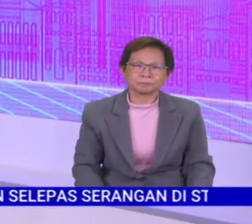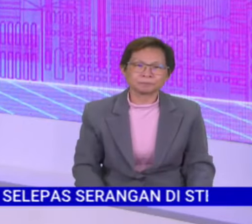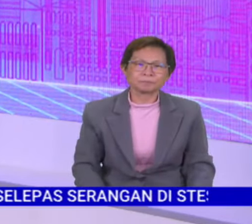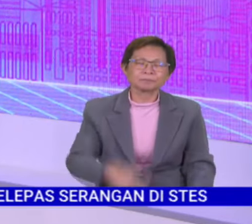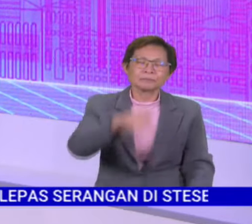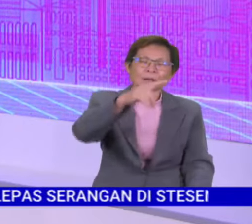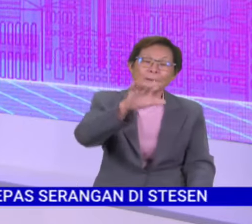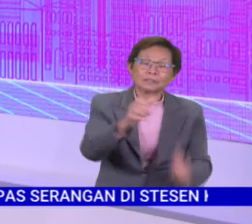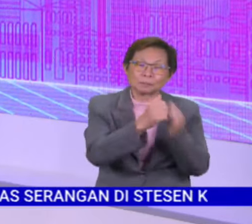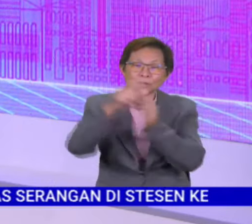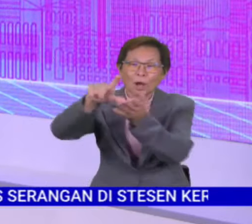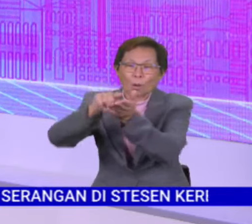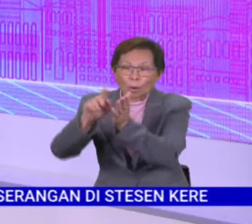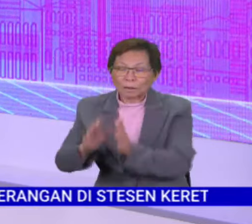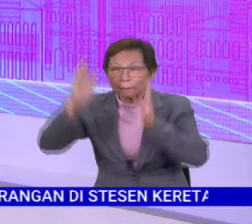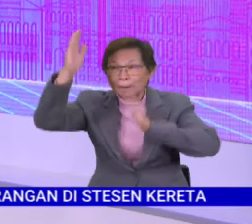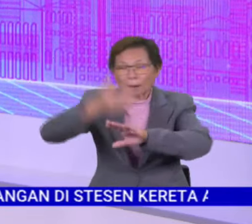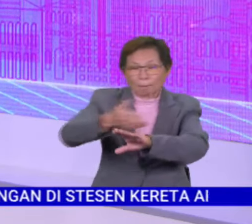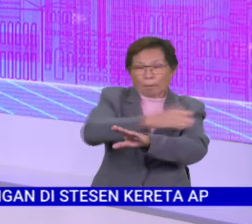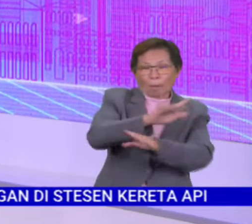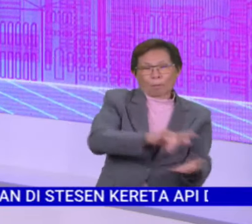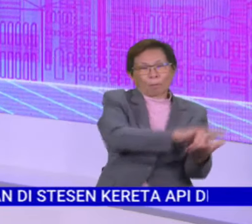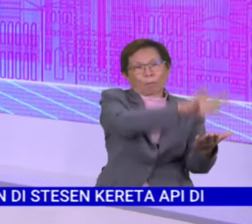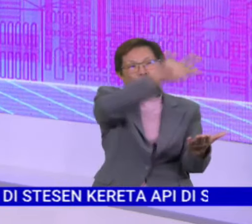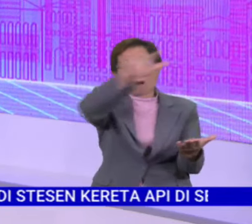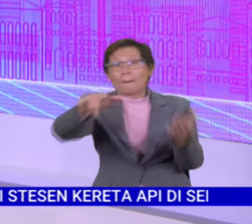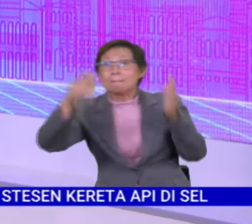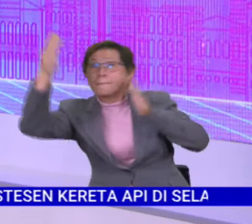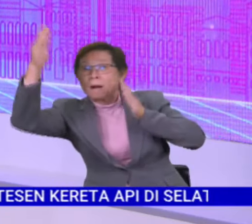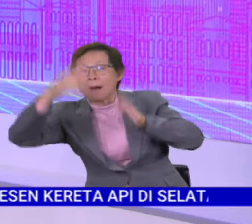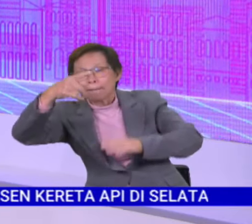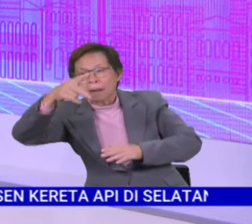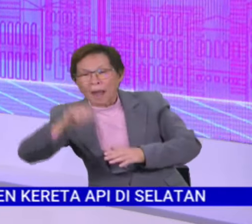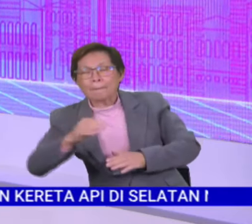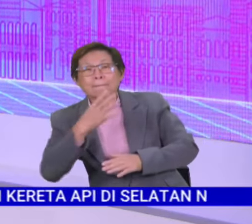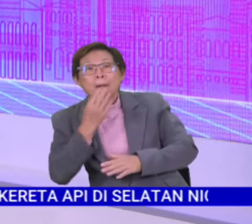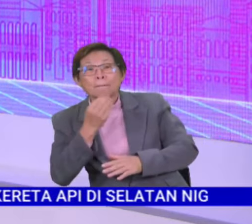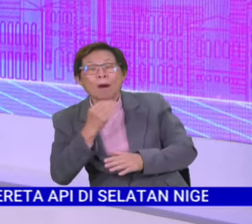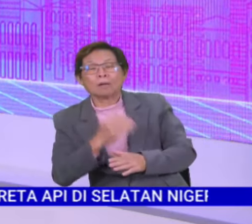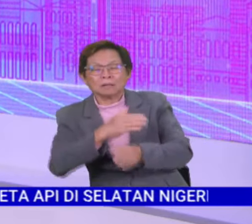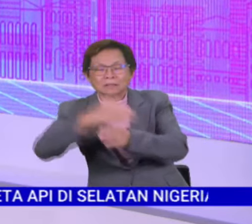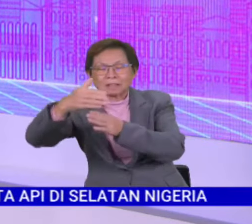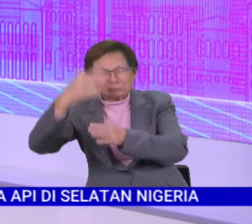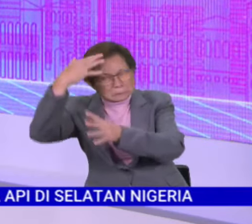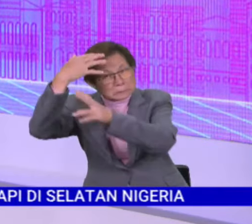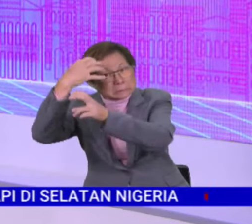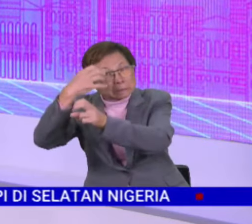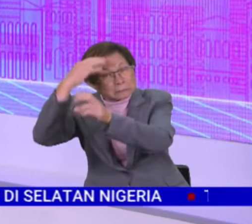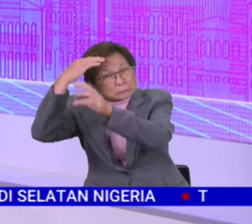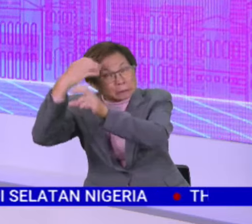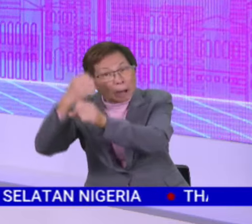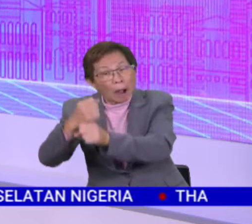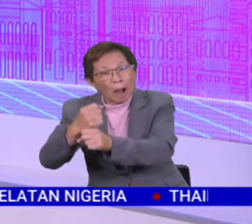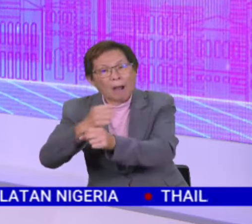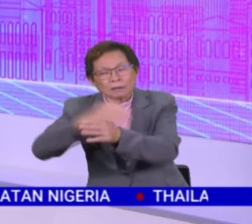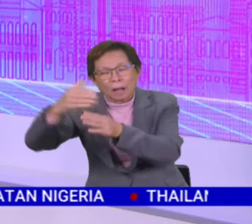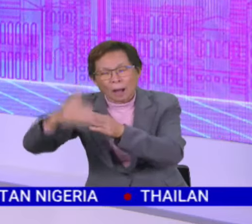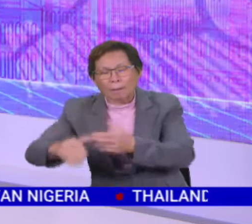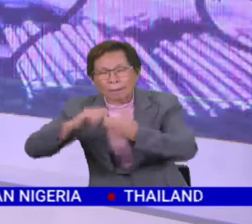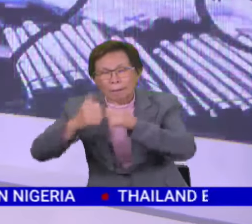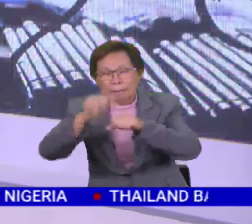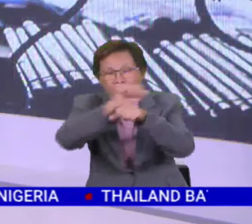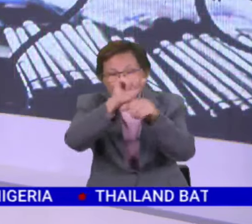Dalam sidang media bersama wartawan Malaysia sebelum berlepas pulang ke tanah air, Perdana Menteri tekad menyelesaikan isu berkaitan urusan kemasukan